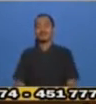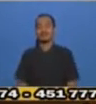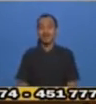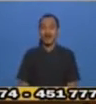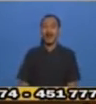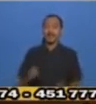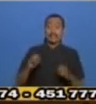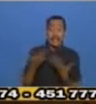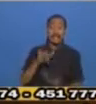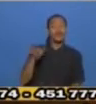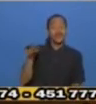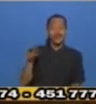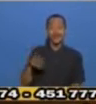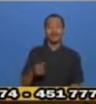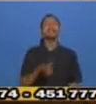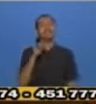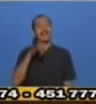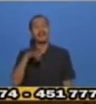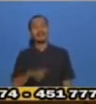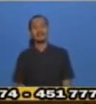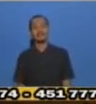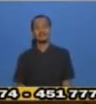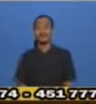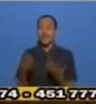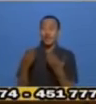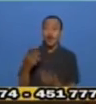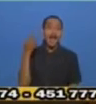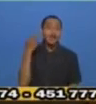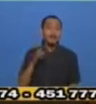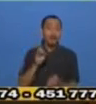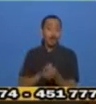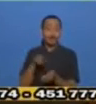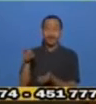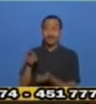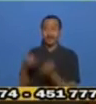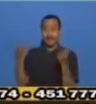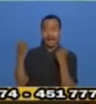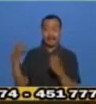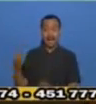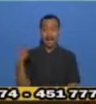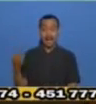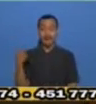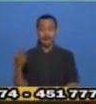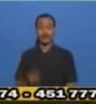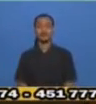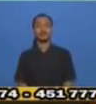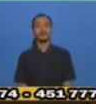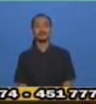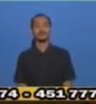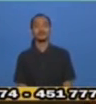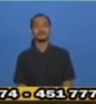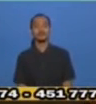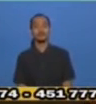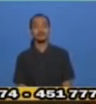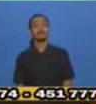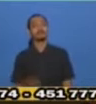seperti itu ya. Oke, baik Ibu. Mudah-mudahan selalu sehat terus Bu Dokter dan juga rekan-rekan, karena ini kita masih menuju herd